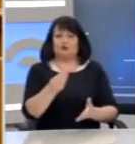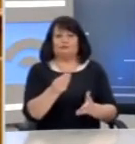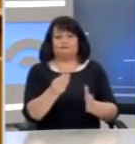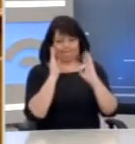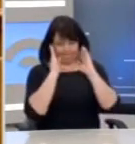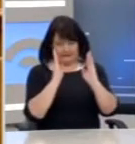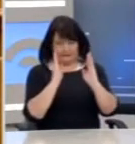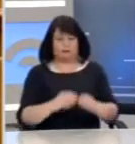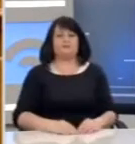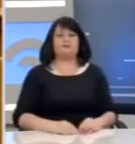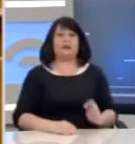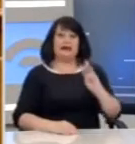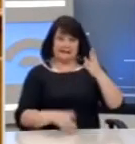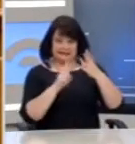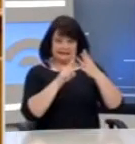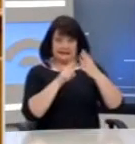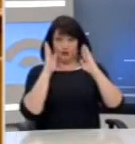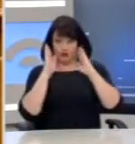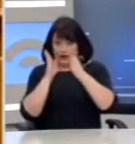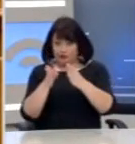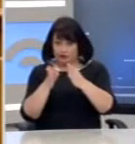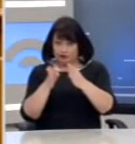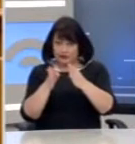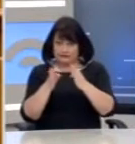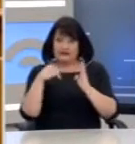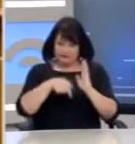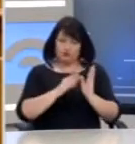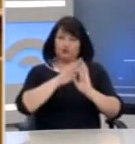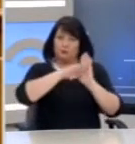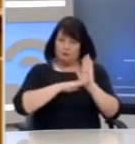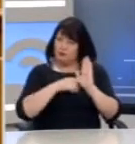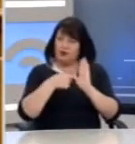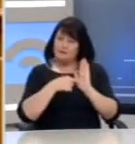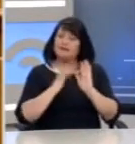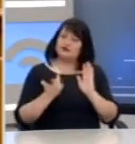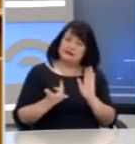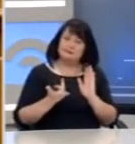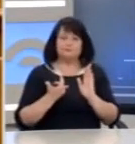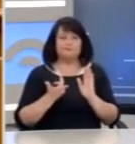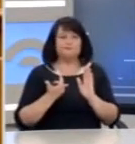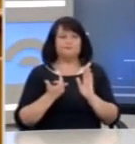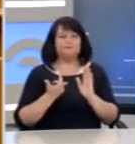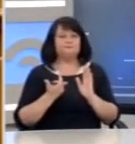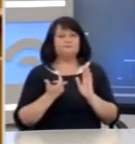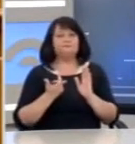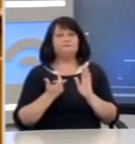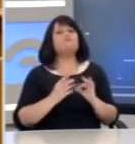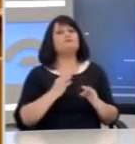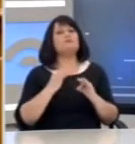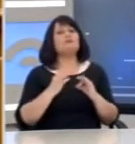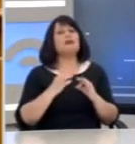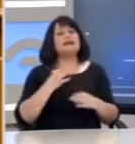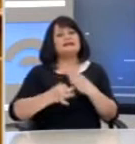Τρίτος λοιπόν πυλώνας του μεσοπρόθεσμου πλαισίου δημοσιονομικής στρατηγικής είναι ακριβώς η σταδιακή